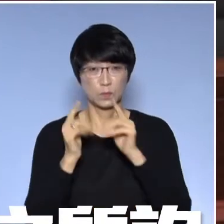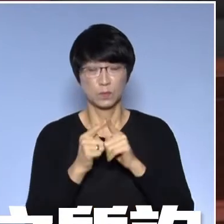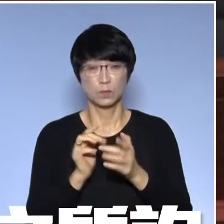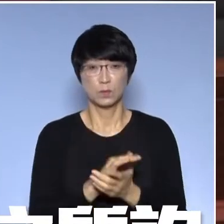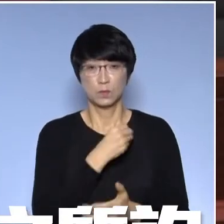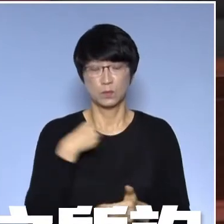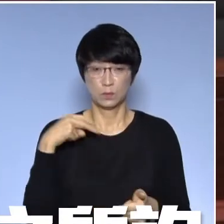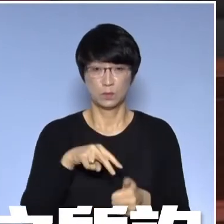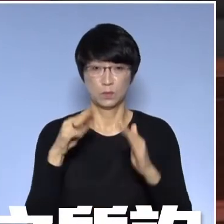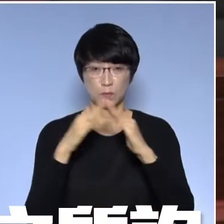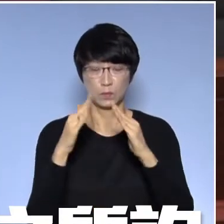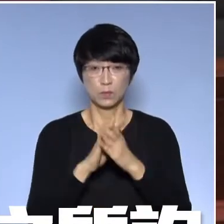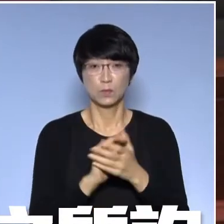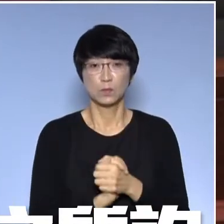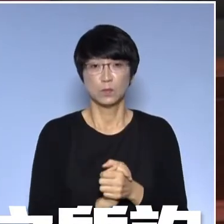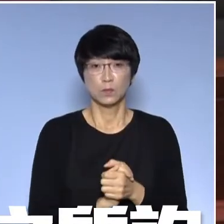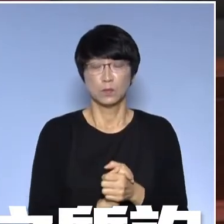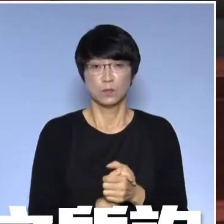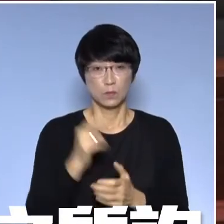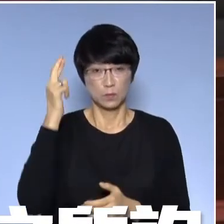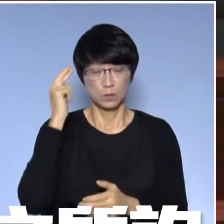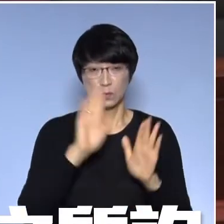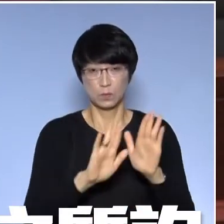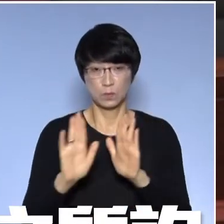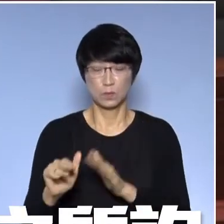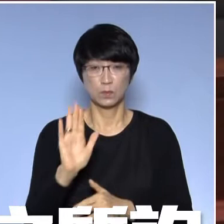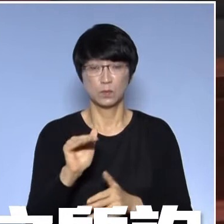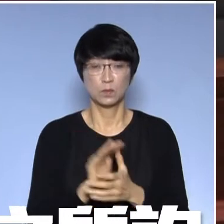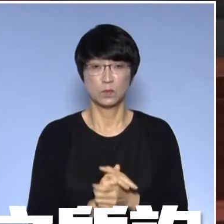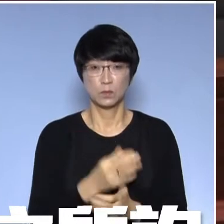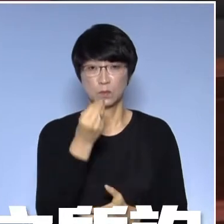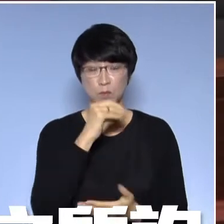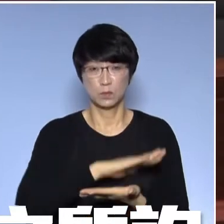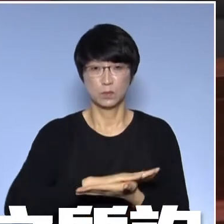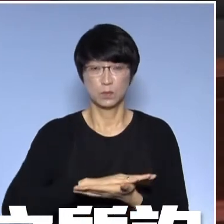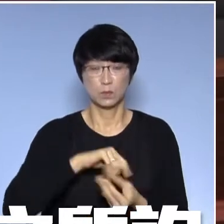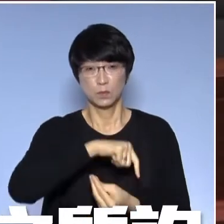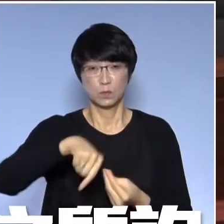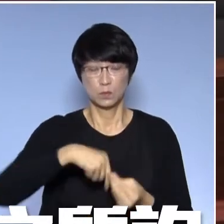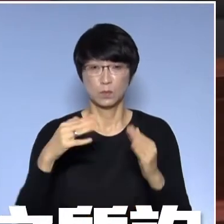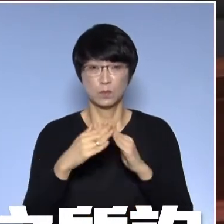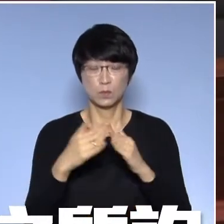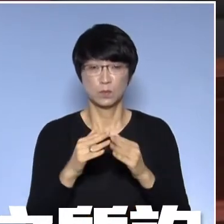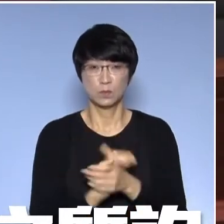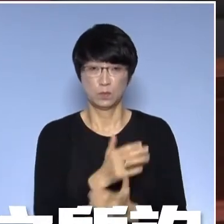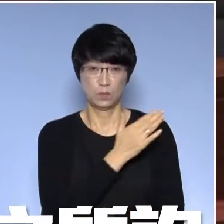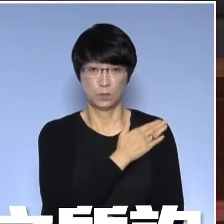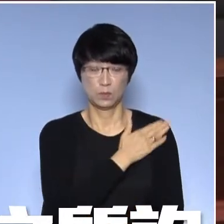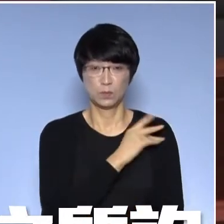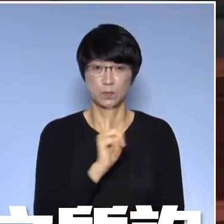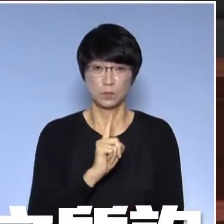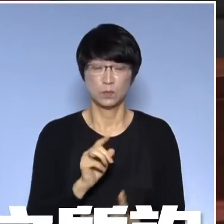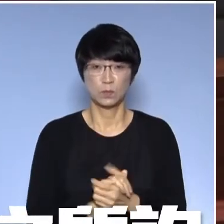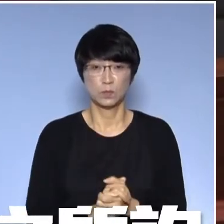衛生署下下嘅各項嘅醫療同精神嘅服務。咁食環署主要其實嘅職責咧，亦都係為咗保持露宿